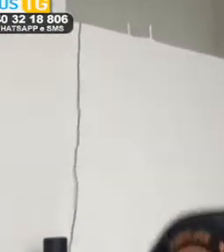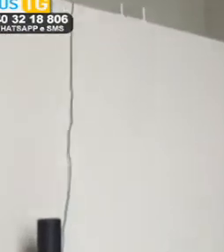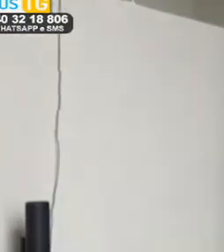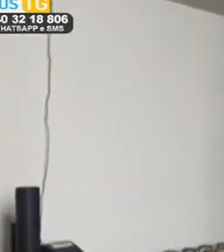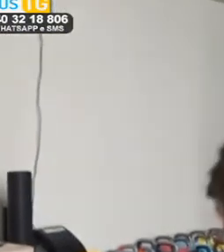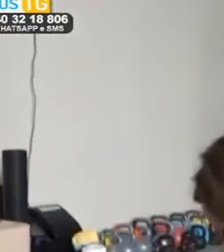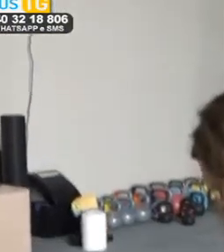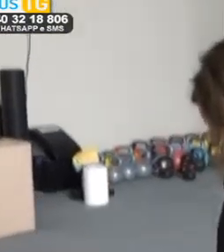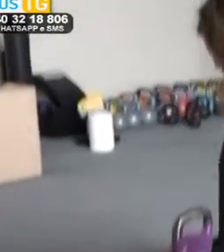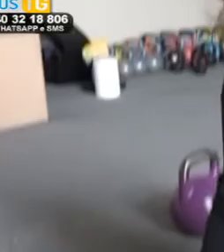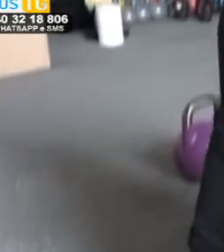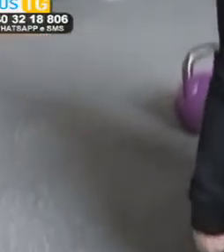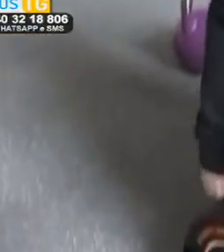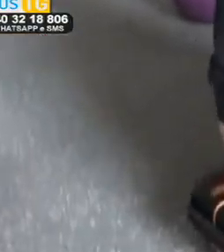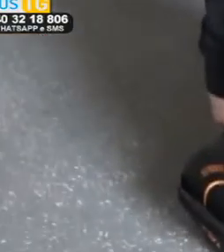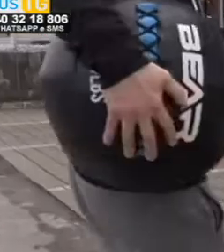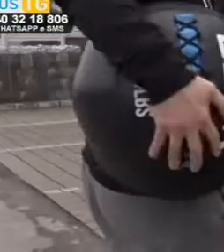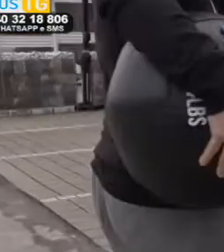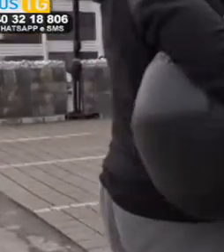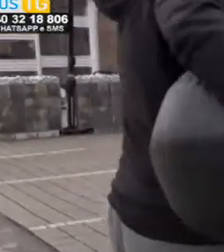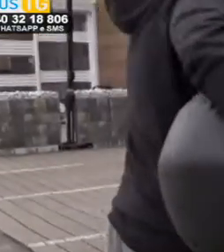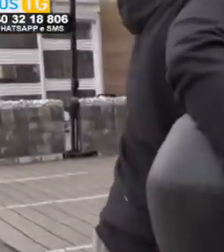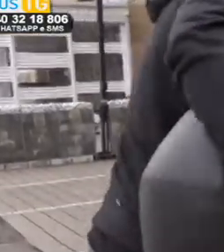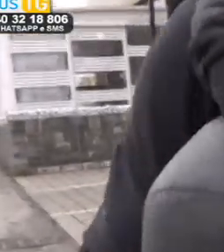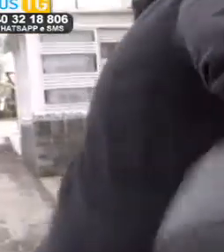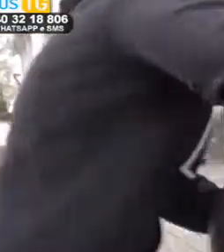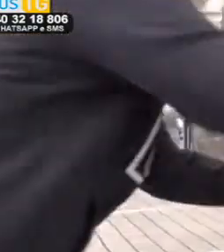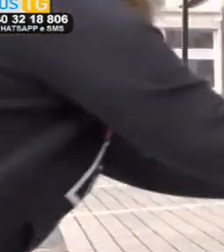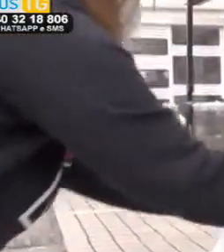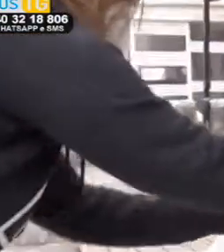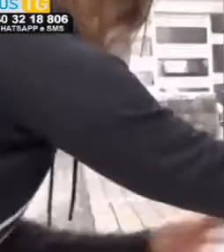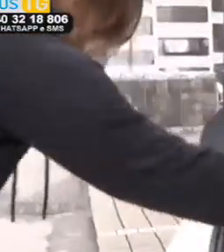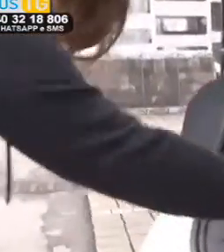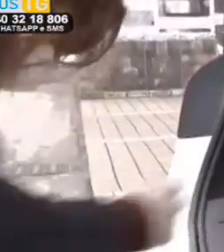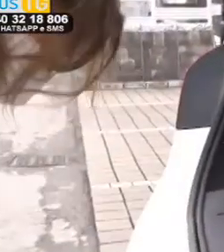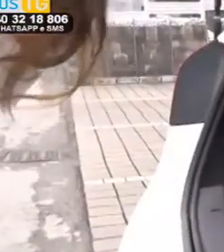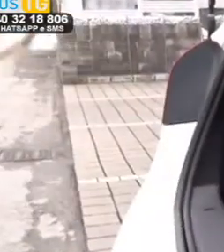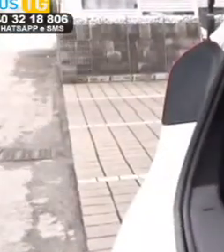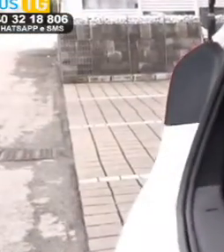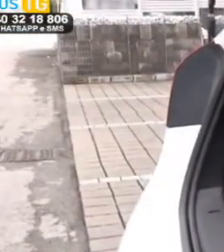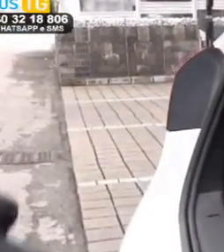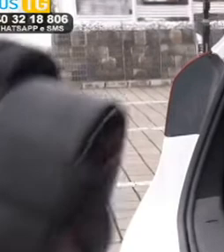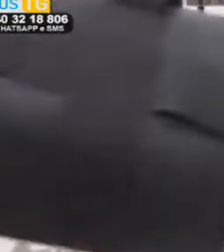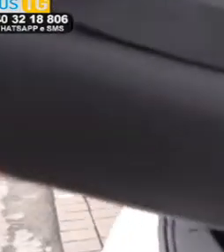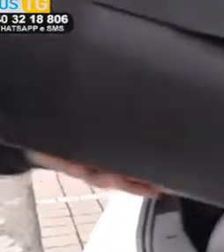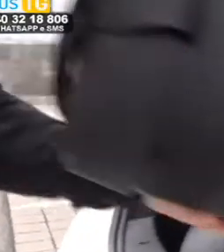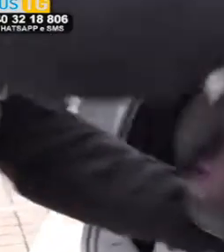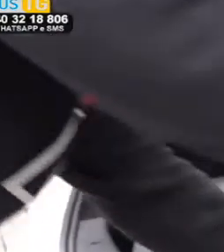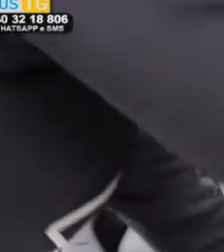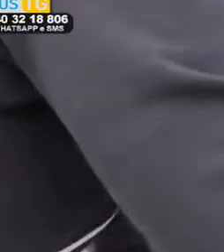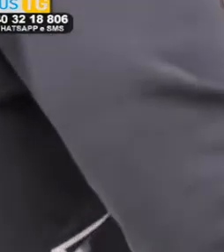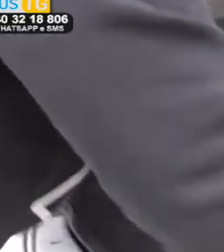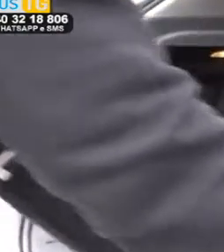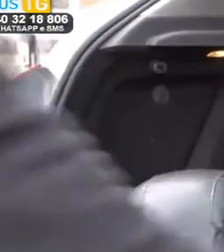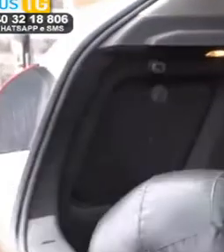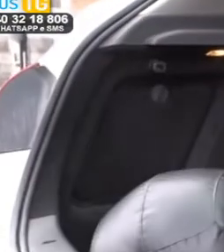lezioni online dallo studio. E non solo, tutti i giorni carica la sua auto con pesi e attrezzi nel bagagliaio per recarsi in luoghi all'aperto